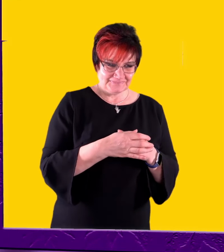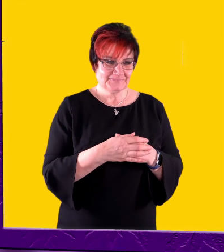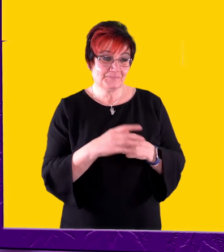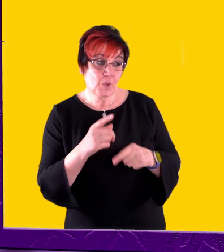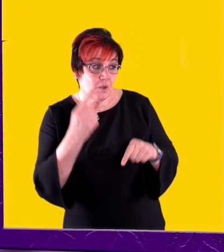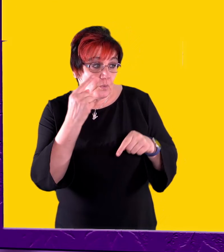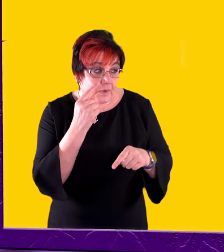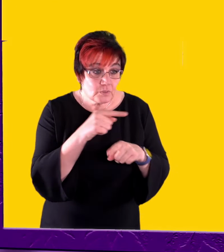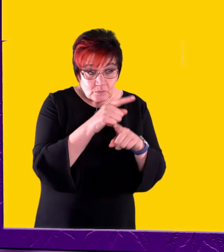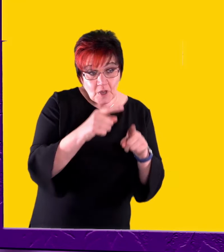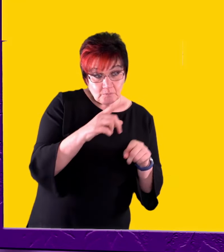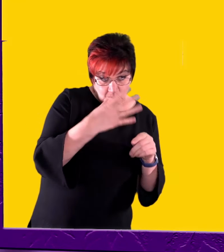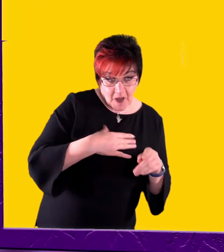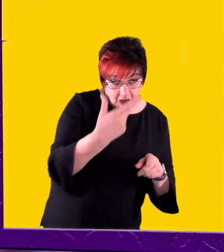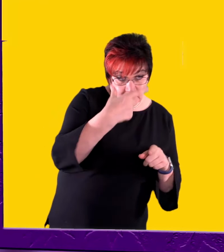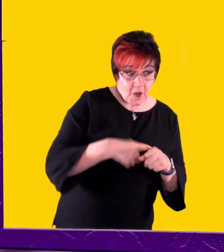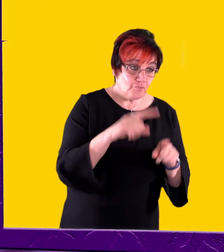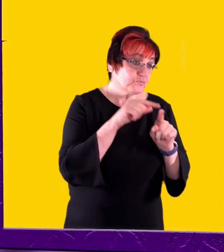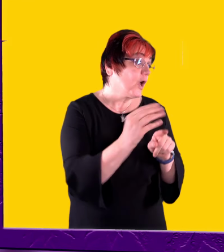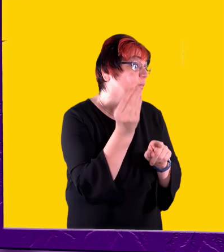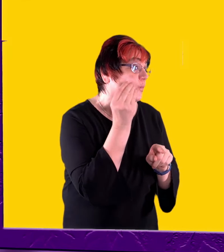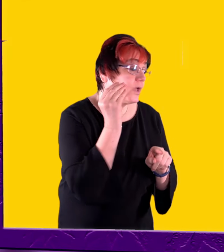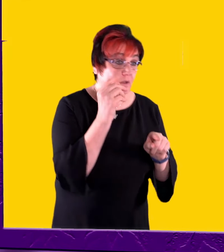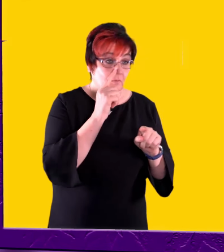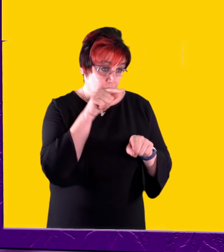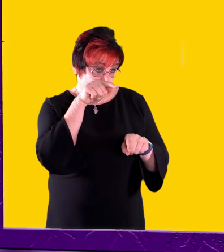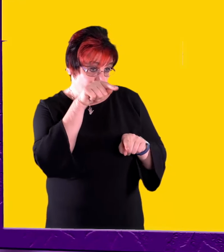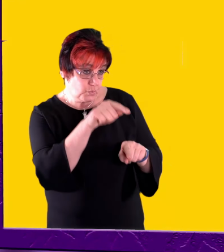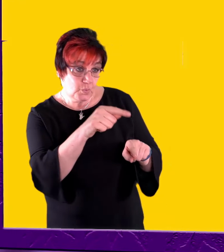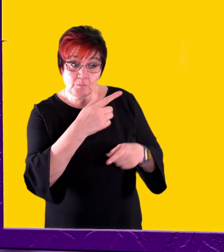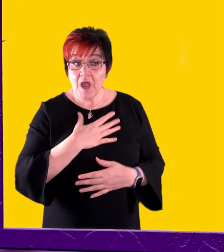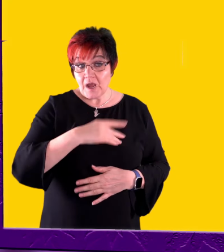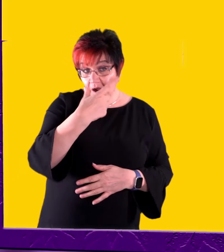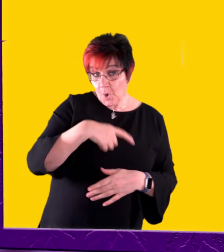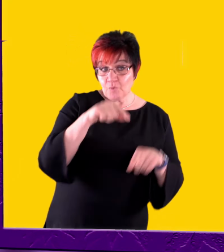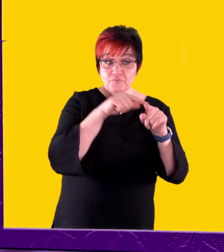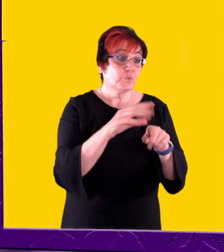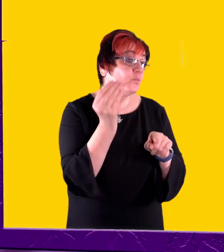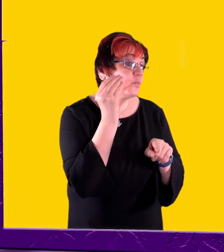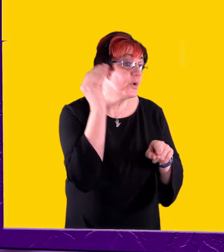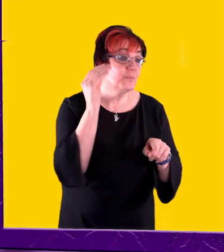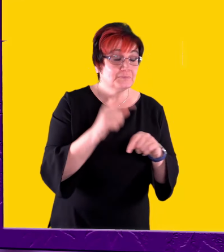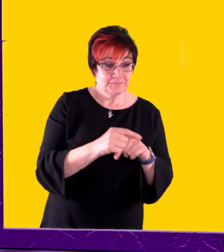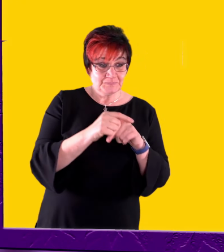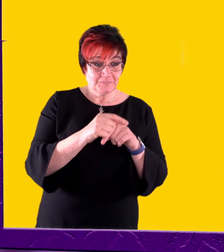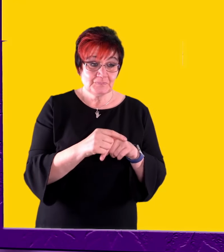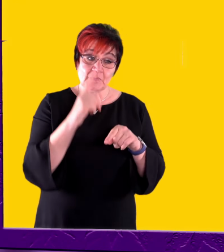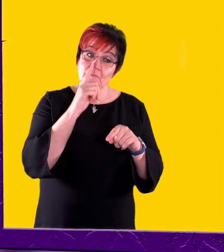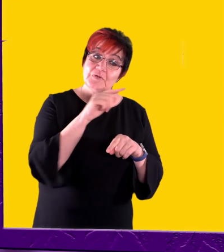Und wenn du mich gerne hast, gib mir nen Kuss. Und wenn du mich gerne hast, gib mir nen Kuss.